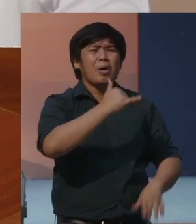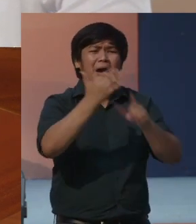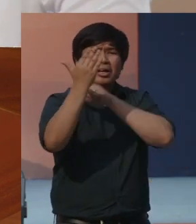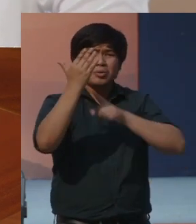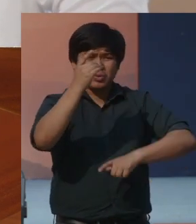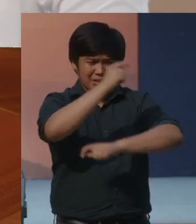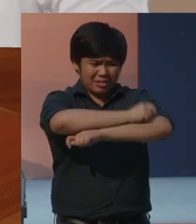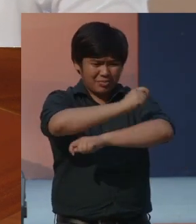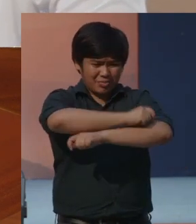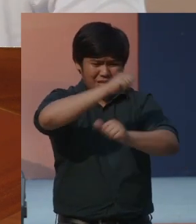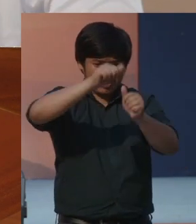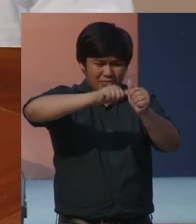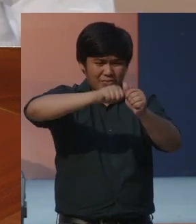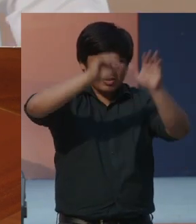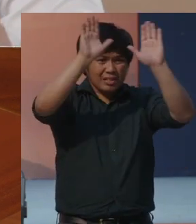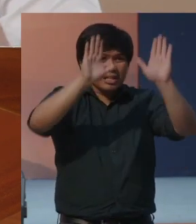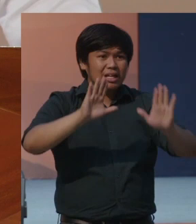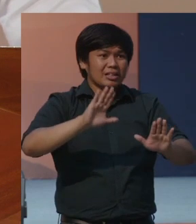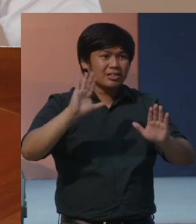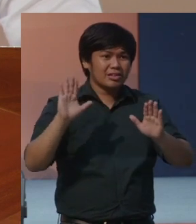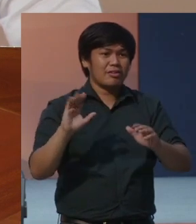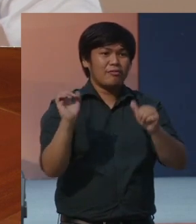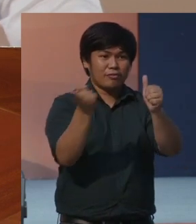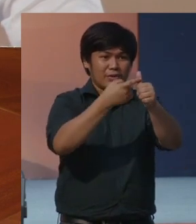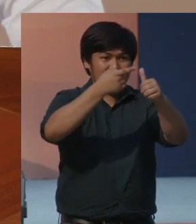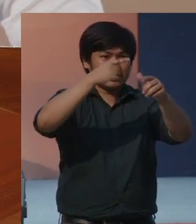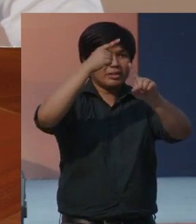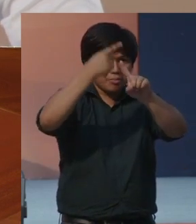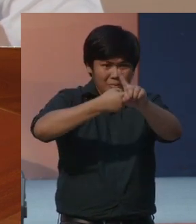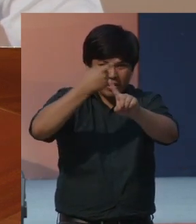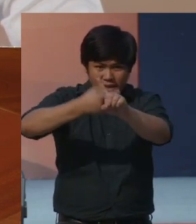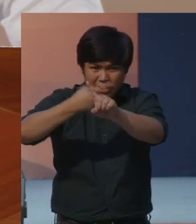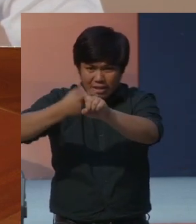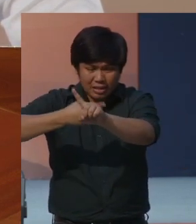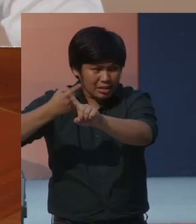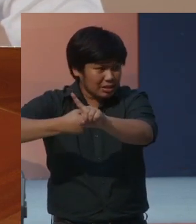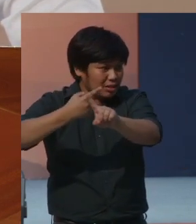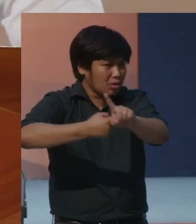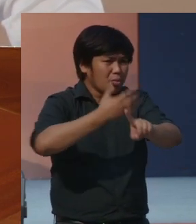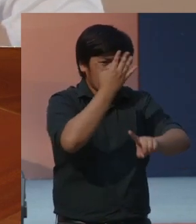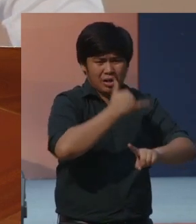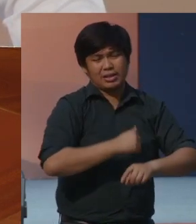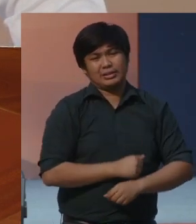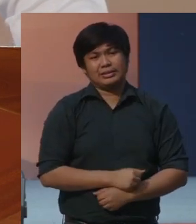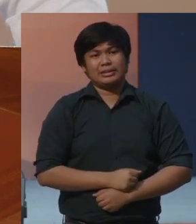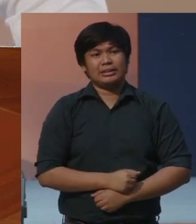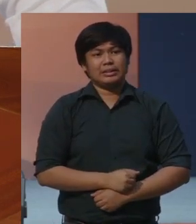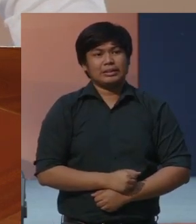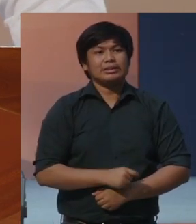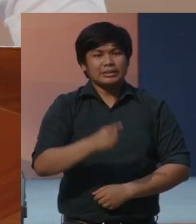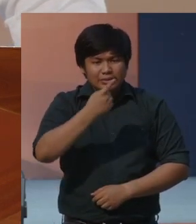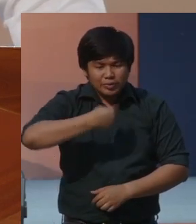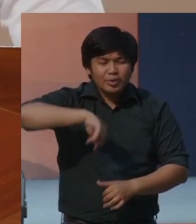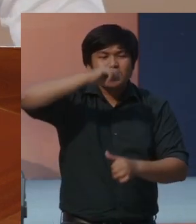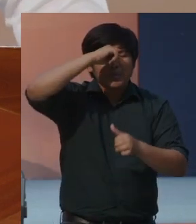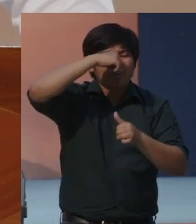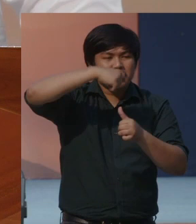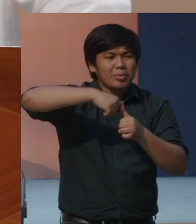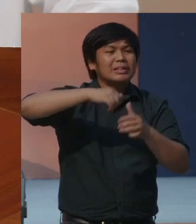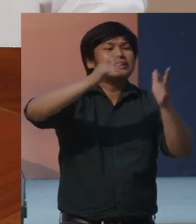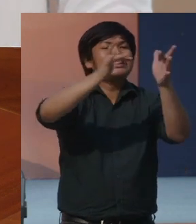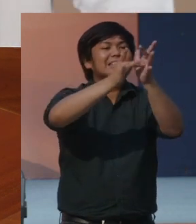Sunday? Sapagkat inaalala natin and we worship the Lord for our great salvation. Bakit ba